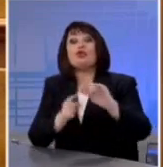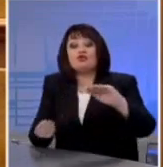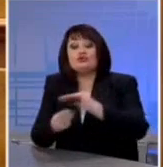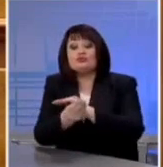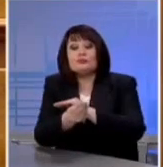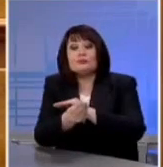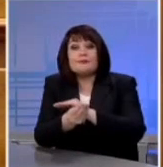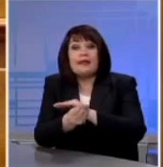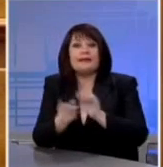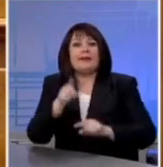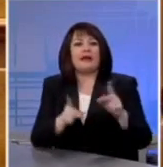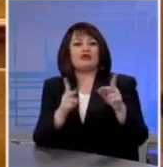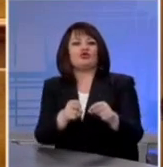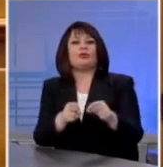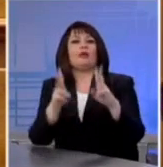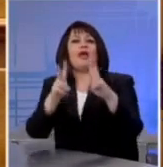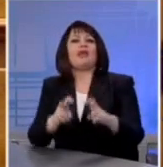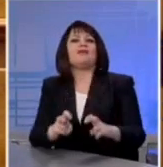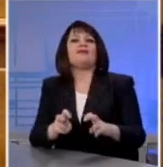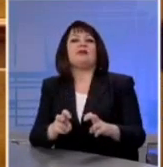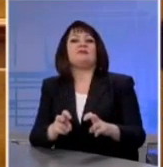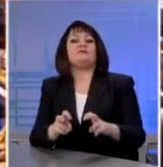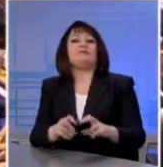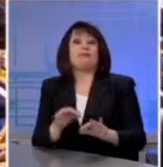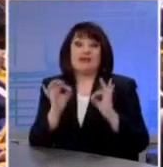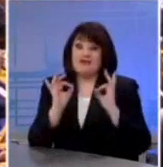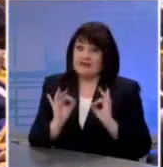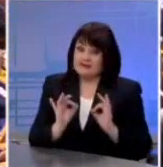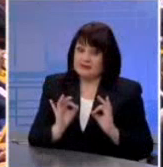κάποιοι μπλόκαναν την έρευνα. Και βεβαίως,